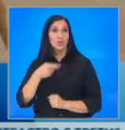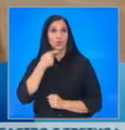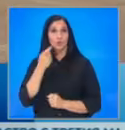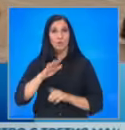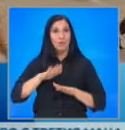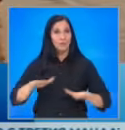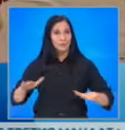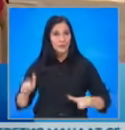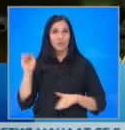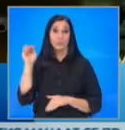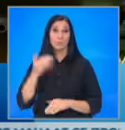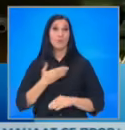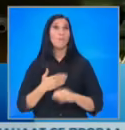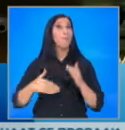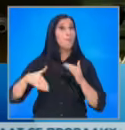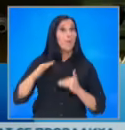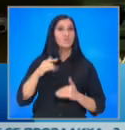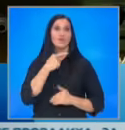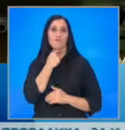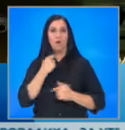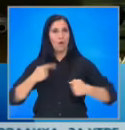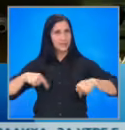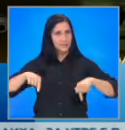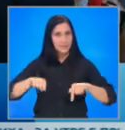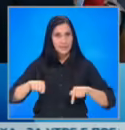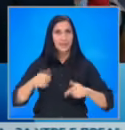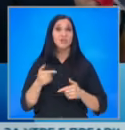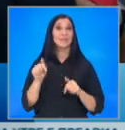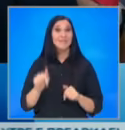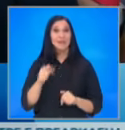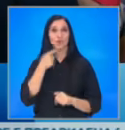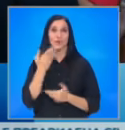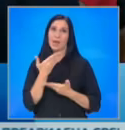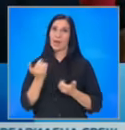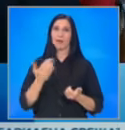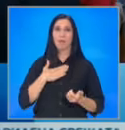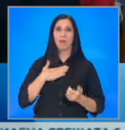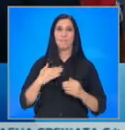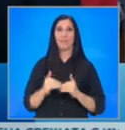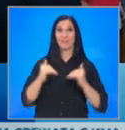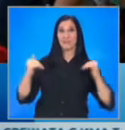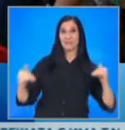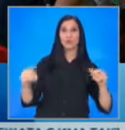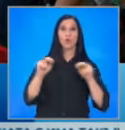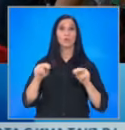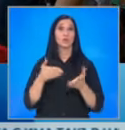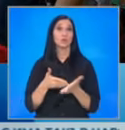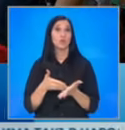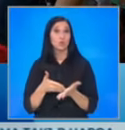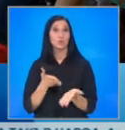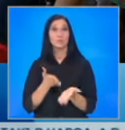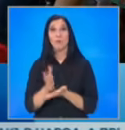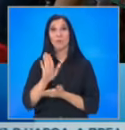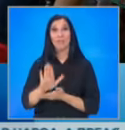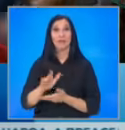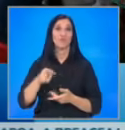децата им ще бъдат все повече в класните стаи и че няма тази година да има дистанционно обучение, тъй като според тях то ощетява